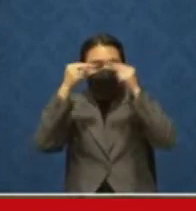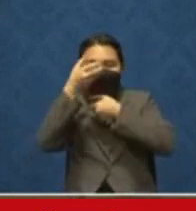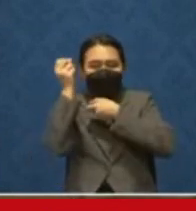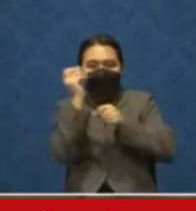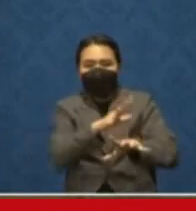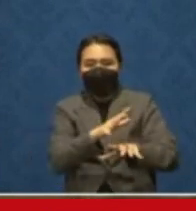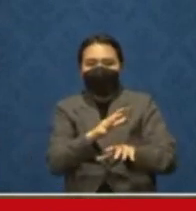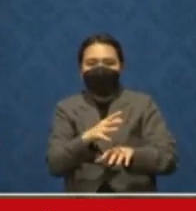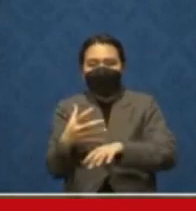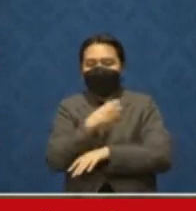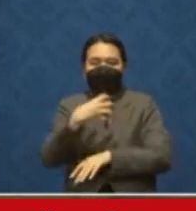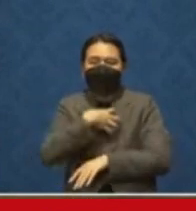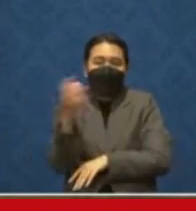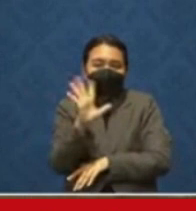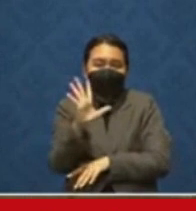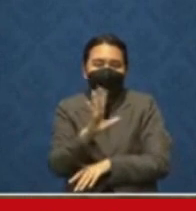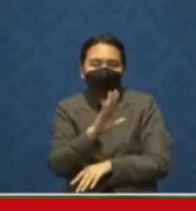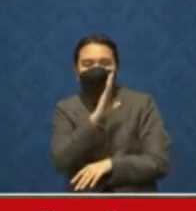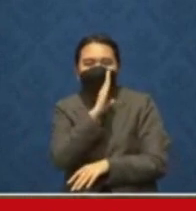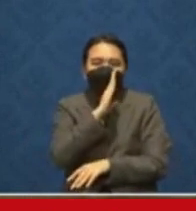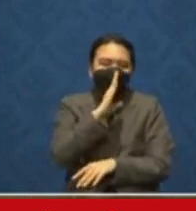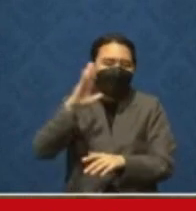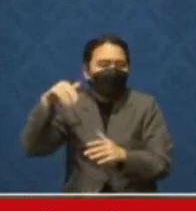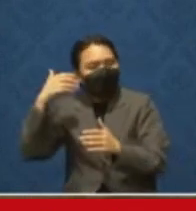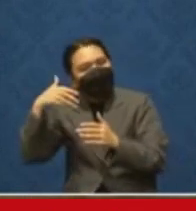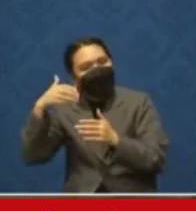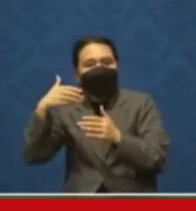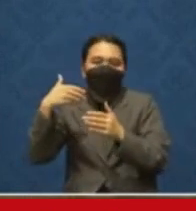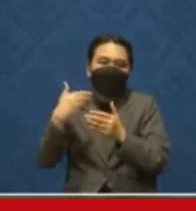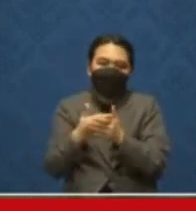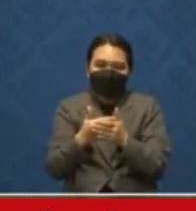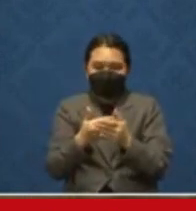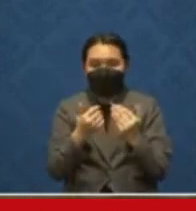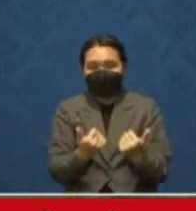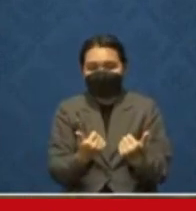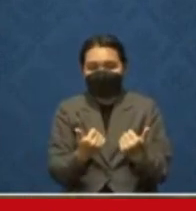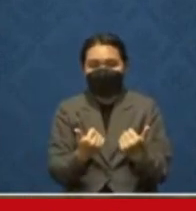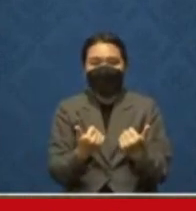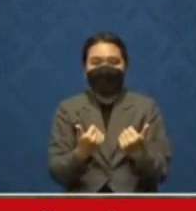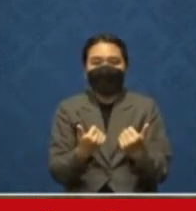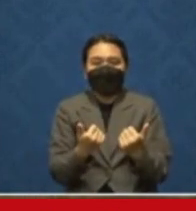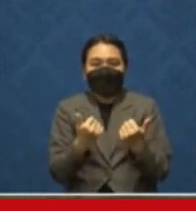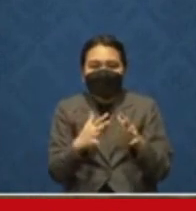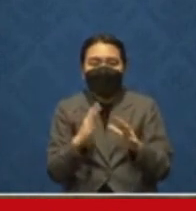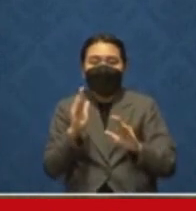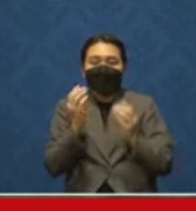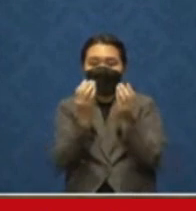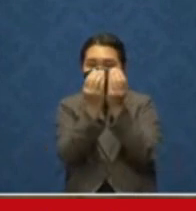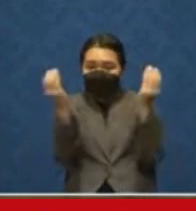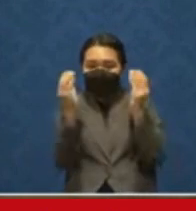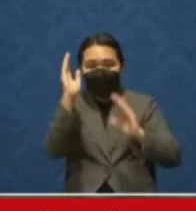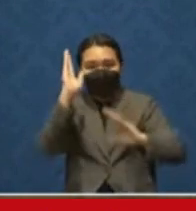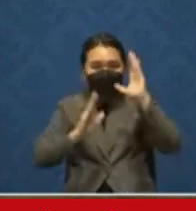ไม่สนใจที่จะที่อยู่ในอำนาจไม่เป็นนายกไม่สนใจเป็นนักการเมืองสุดท้ายก็